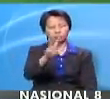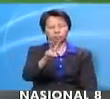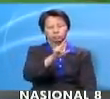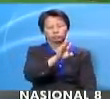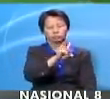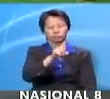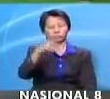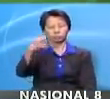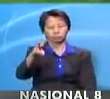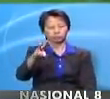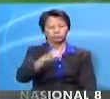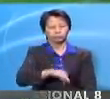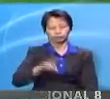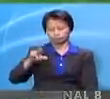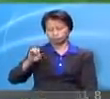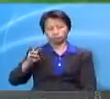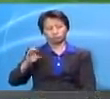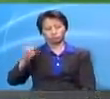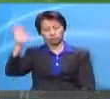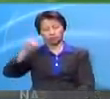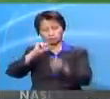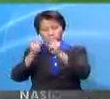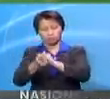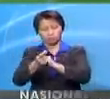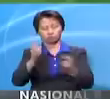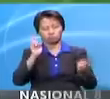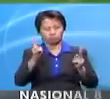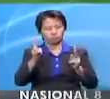21-17. Tempat Rosman bakal diganti oleh bekas bergu